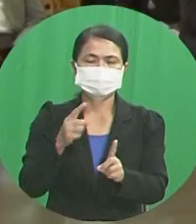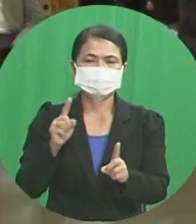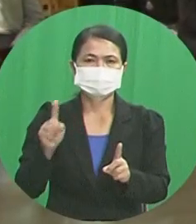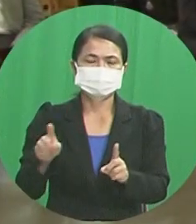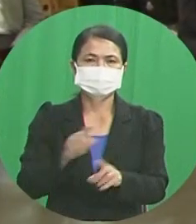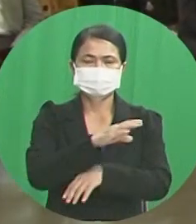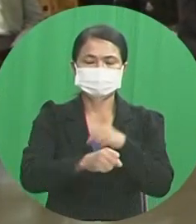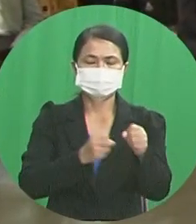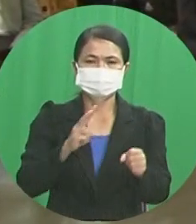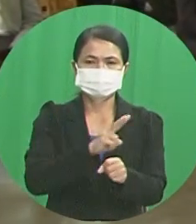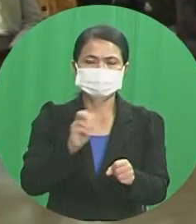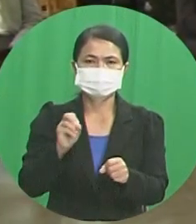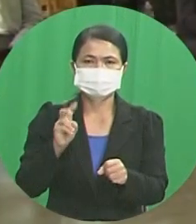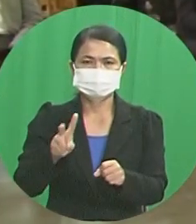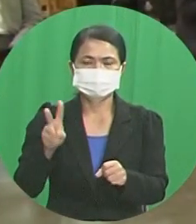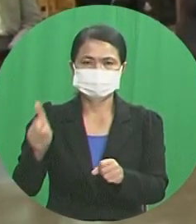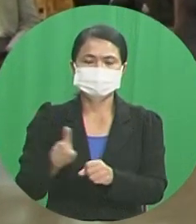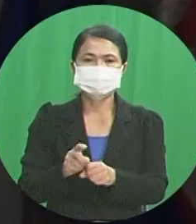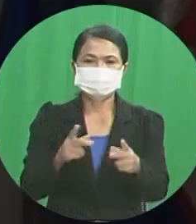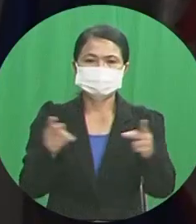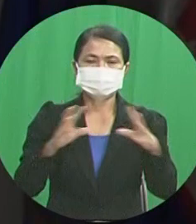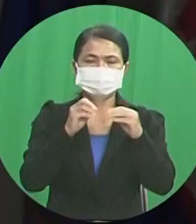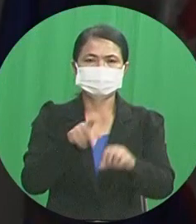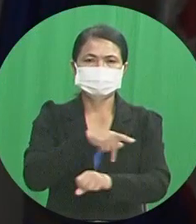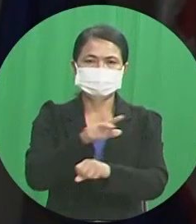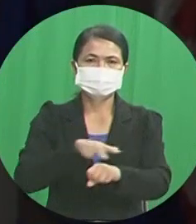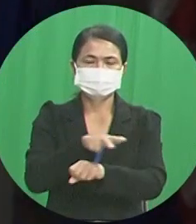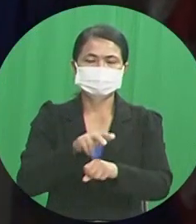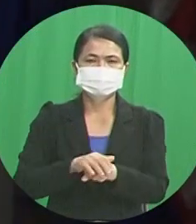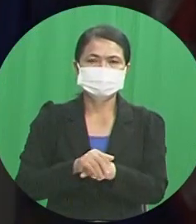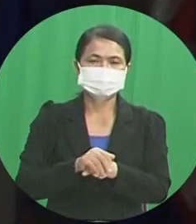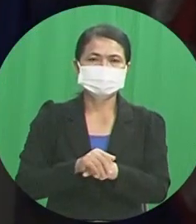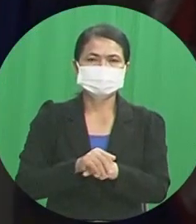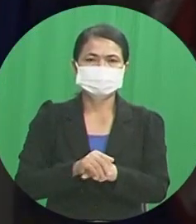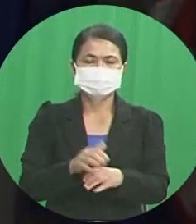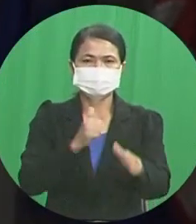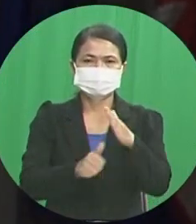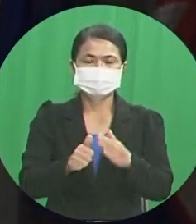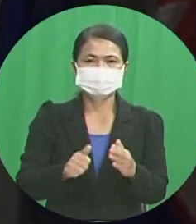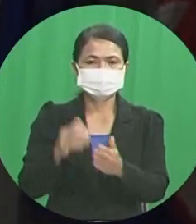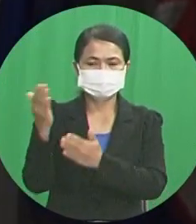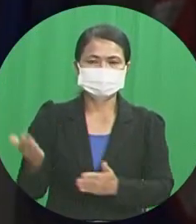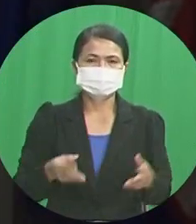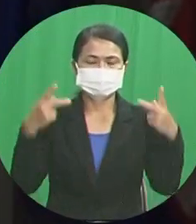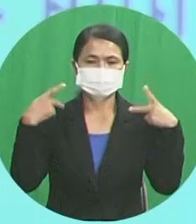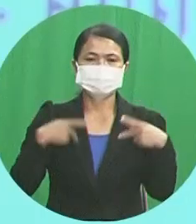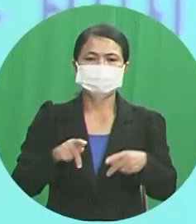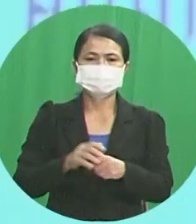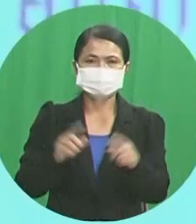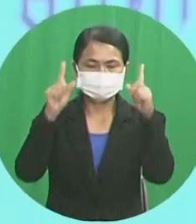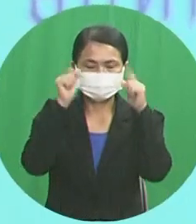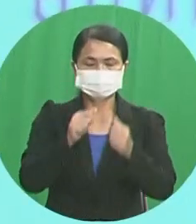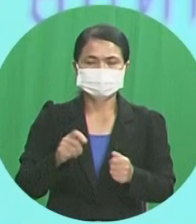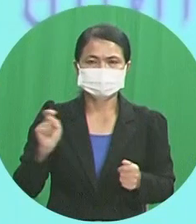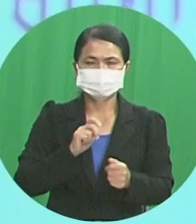ឆ្នាំ2021នាសាប្រជុំសាលាខេត្តត្បូងឃ្មុំក្រៅវត្តមានអញ្ជើញជាអធិបតីភាពឯកឧត្តម